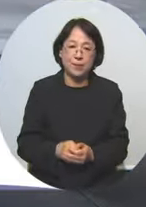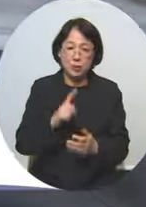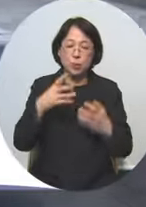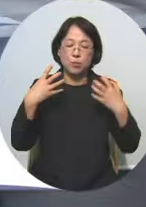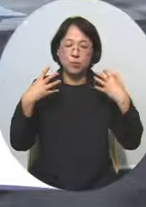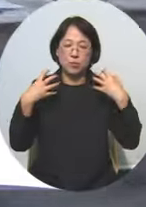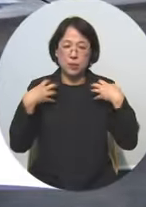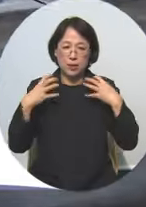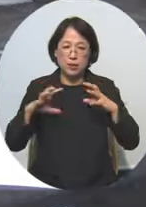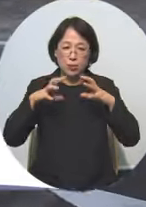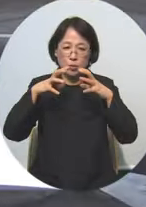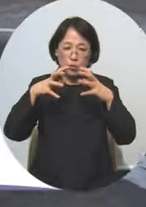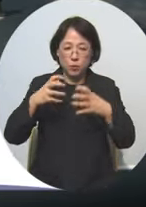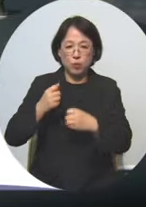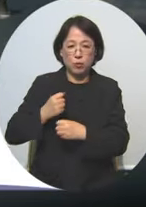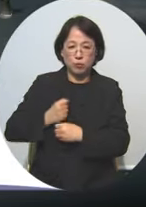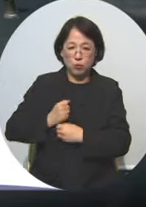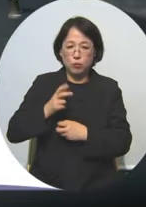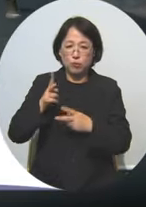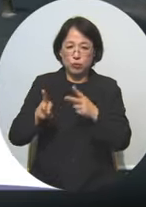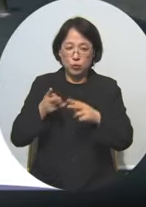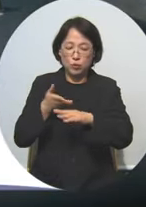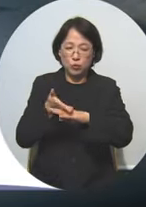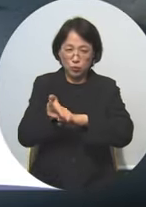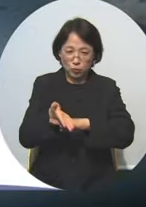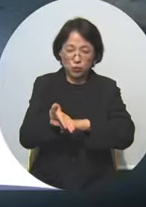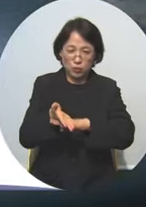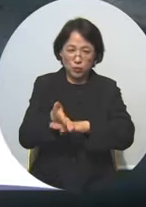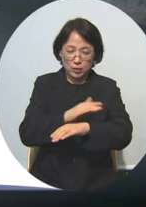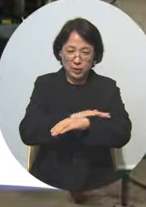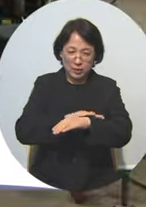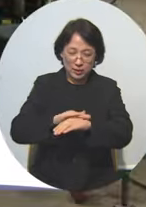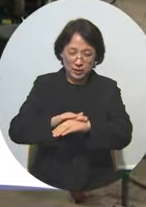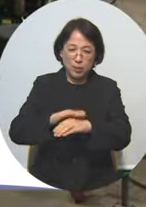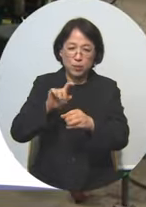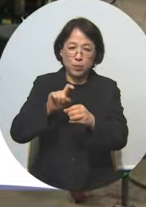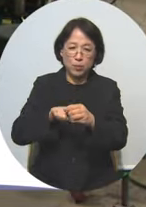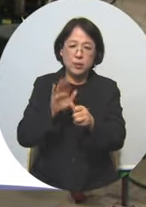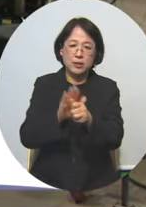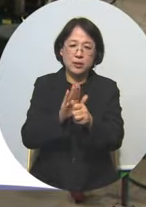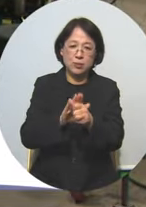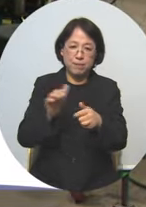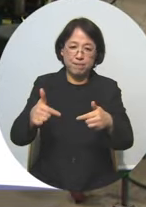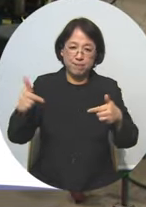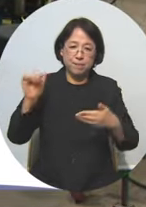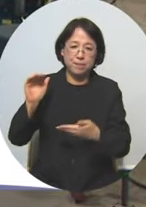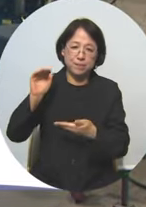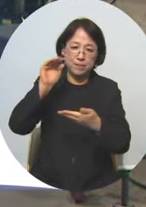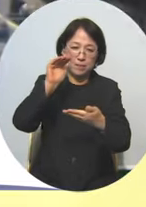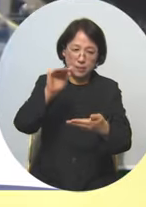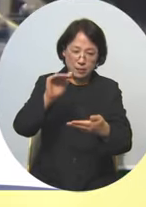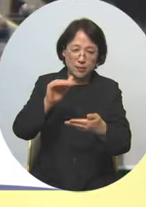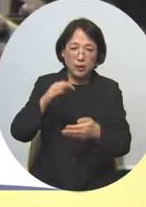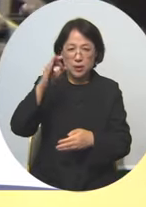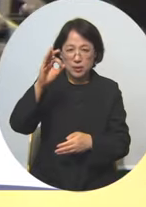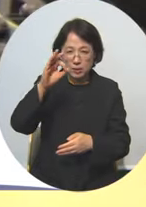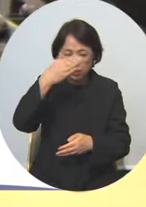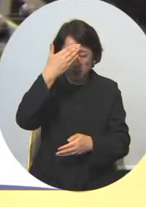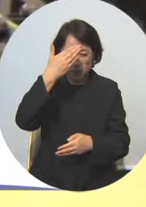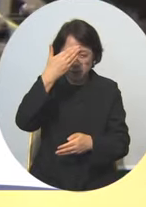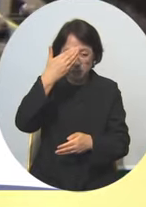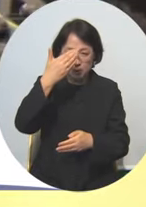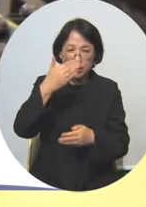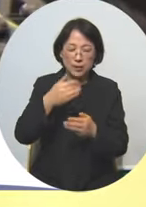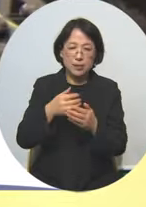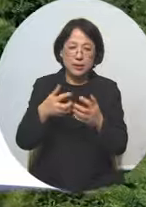정부가 글로벌 방산 수출 경쟁에서 살아남기 위해 지원을 강화하기로 했습니다. 방위산업 첨단 소재 부품 기술